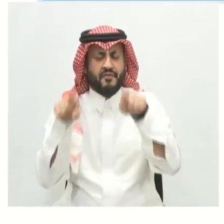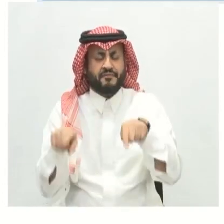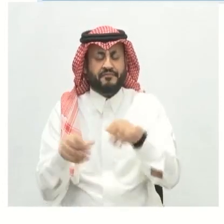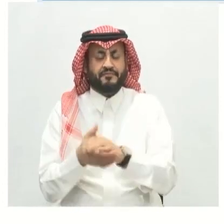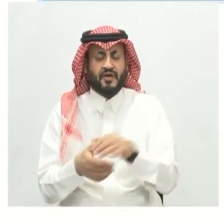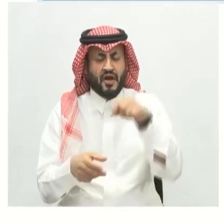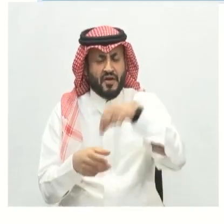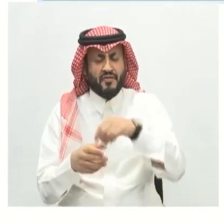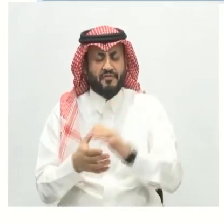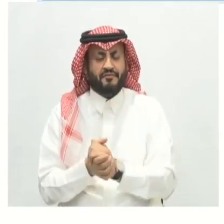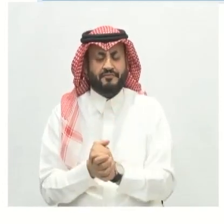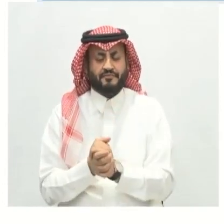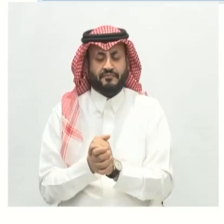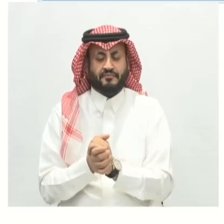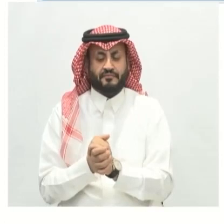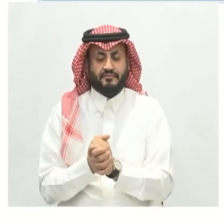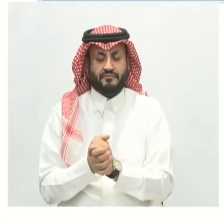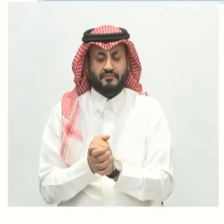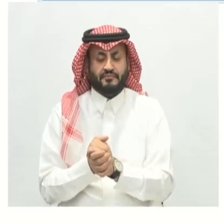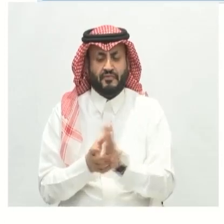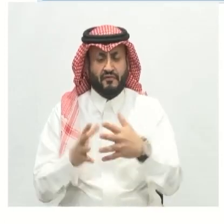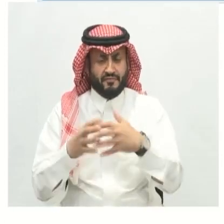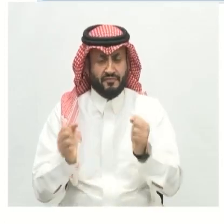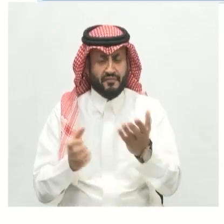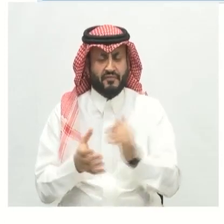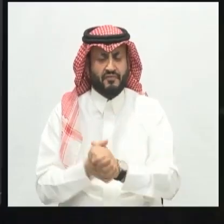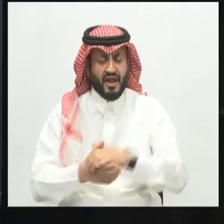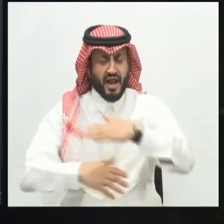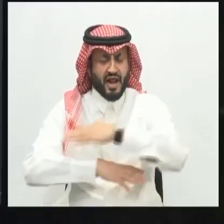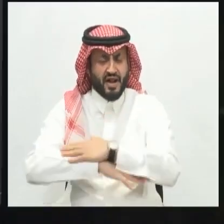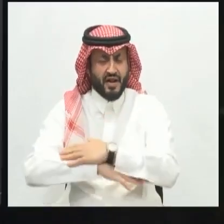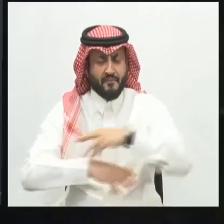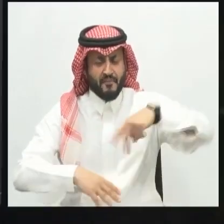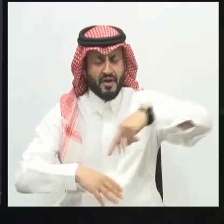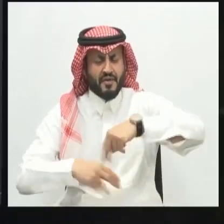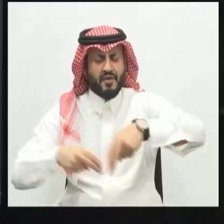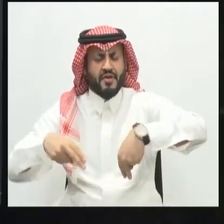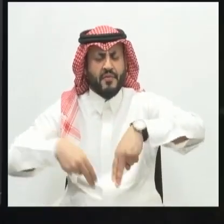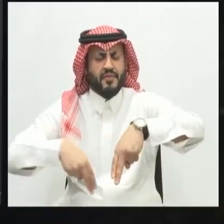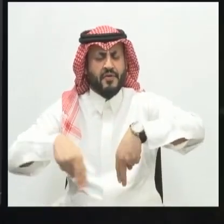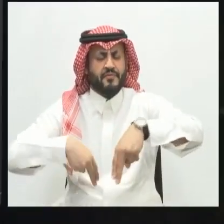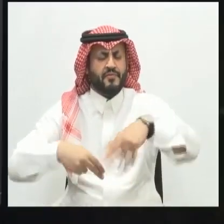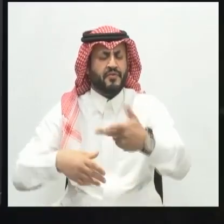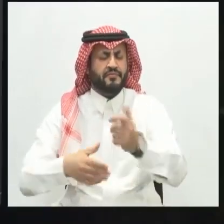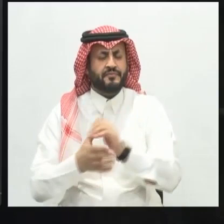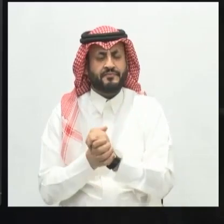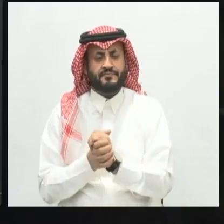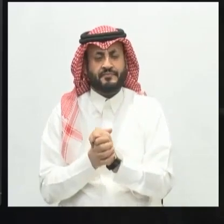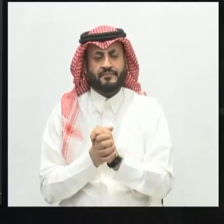النبويه الشريفه نوضح اداب استعمال الطريق ما هي اداب استعمال